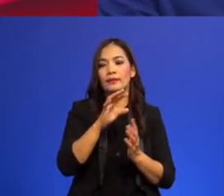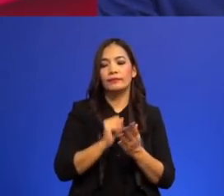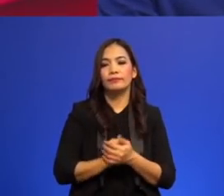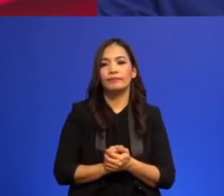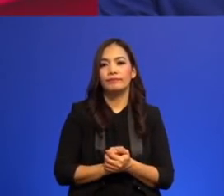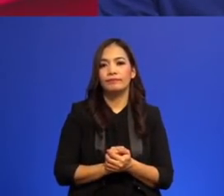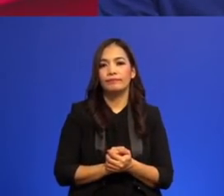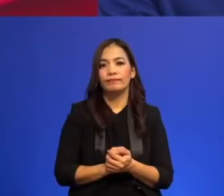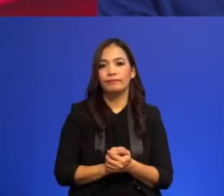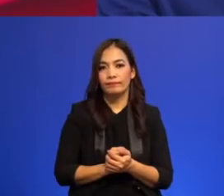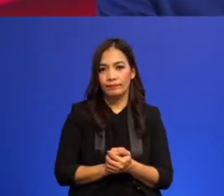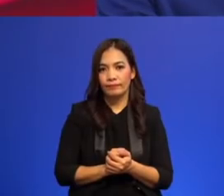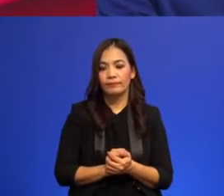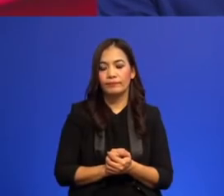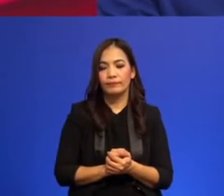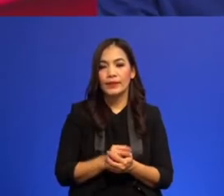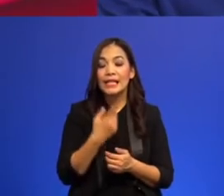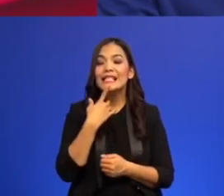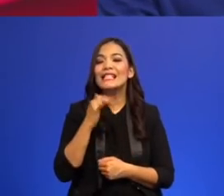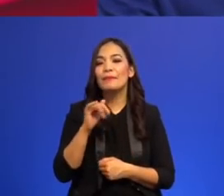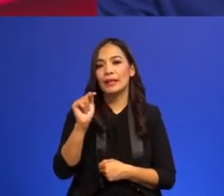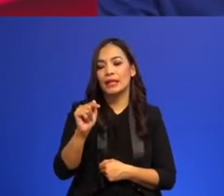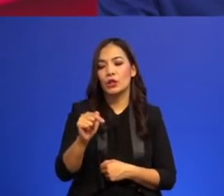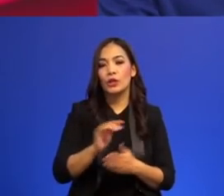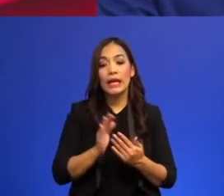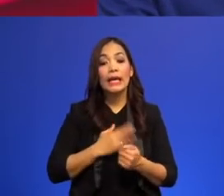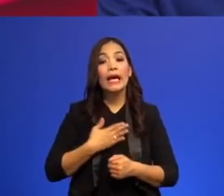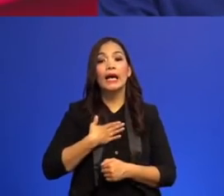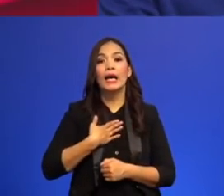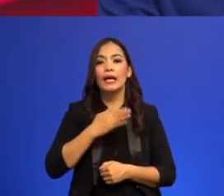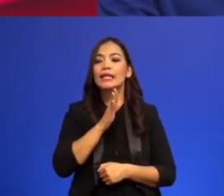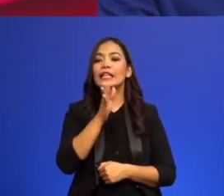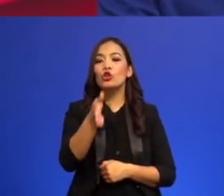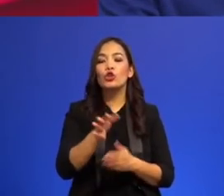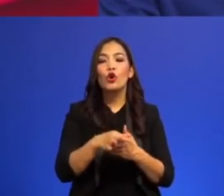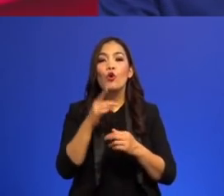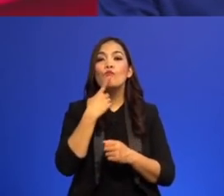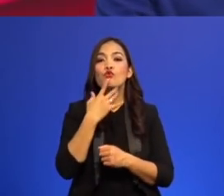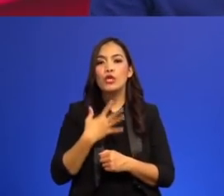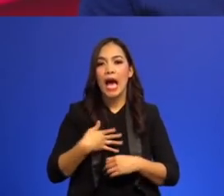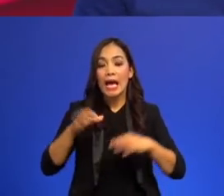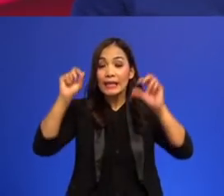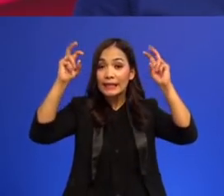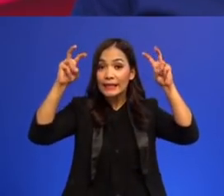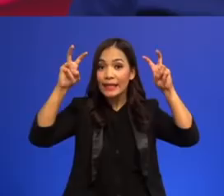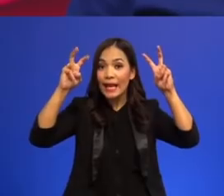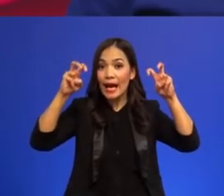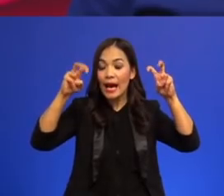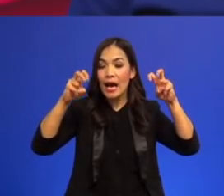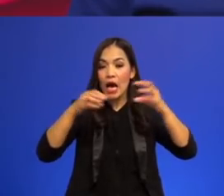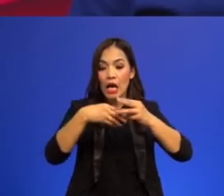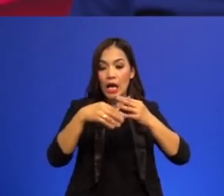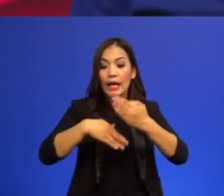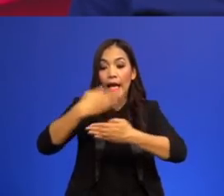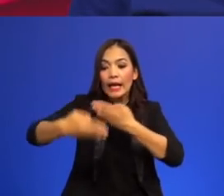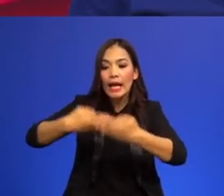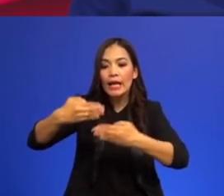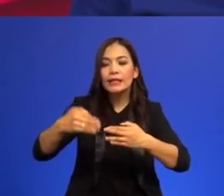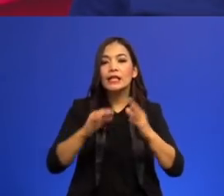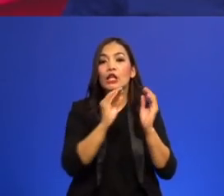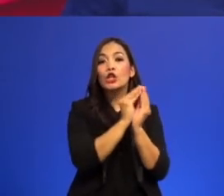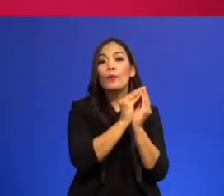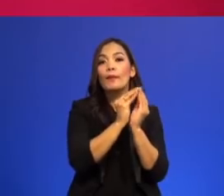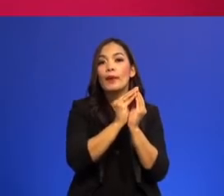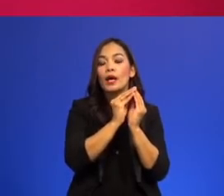Ada-ada saja Pak. Ya begitulah saya ngikutin orang punya istilah. Generasi strawberry ini generasi di